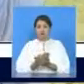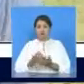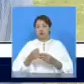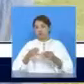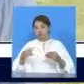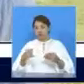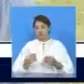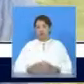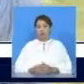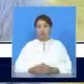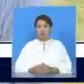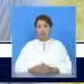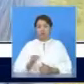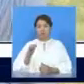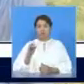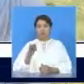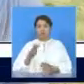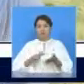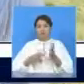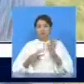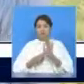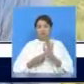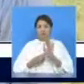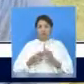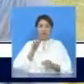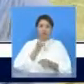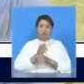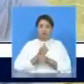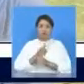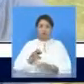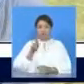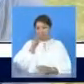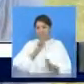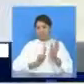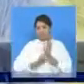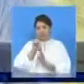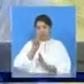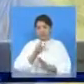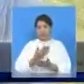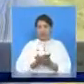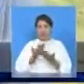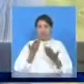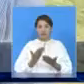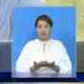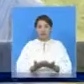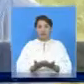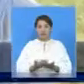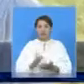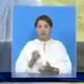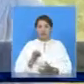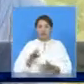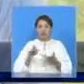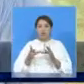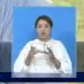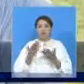участком под ИЖС запланированным. Работы в мае начали, как вы сами видите. На эти инженерные сети